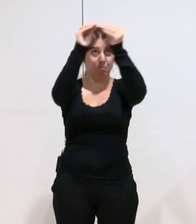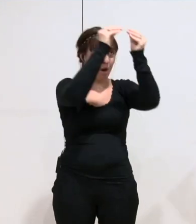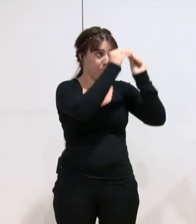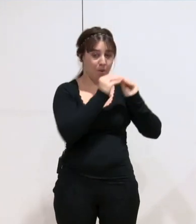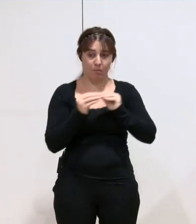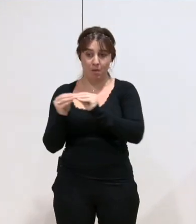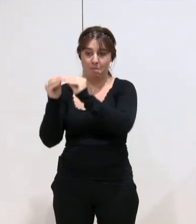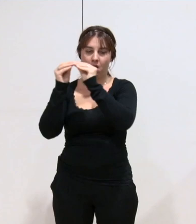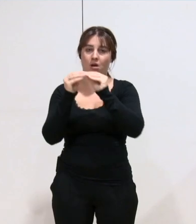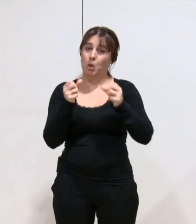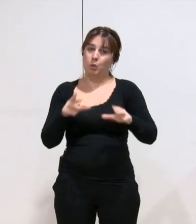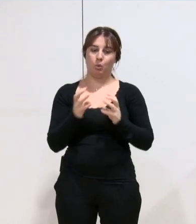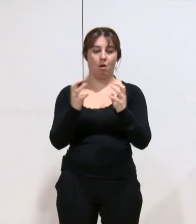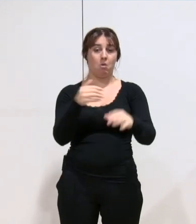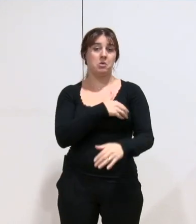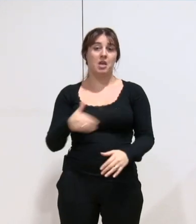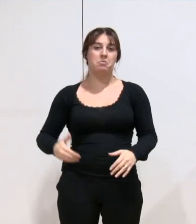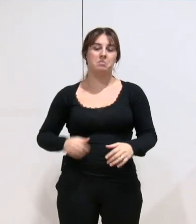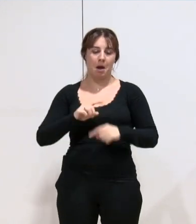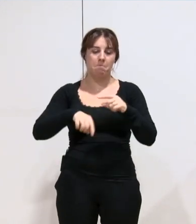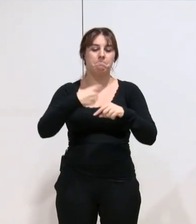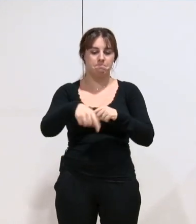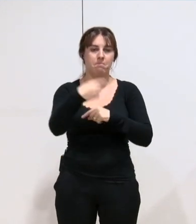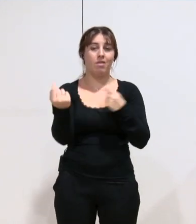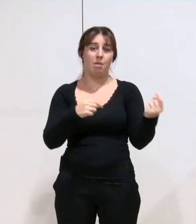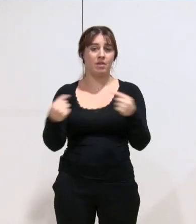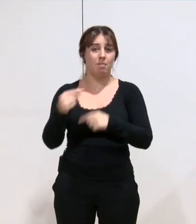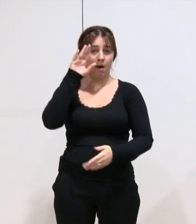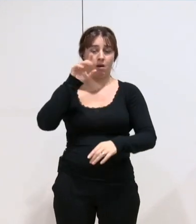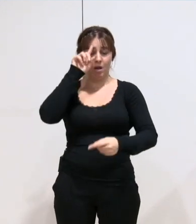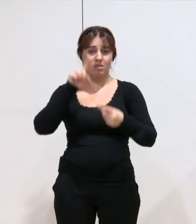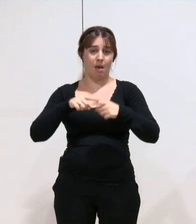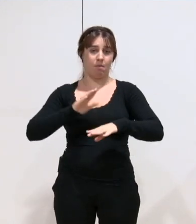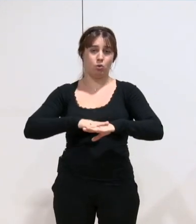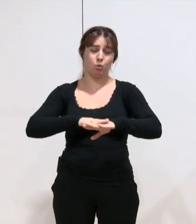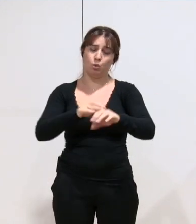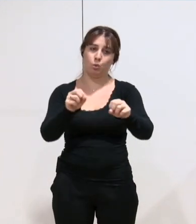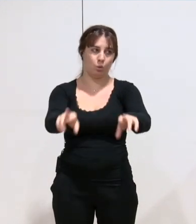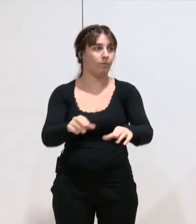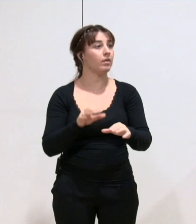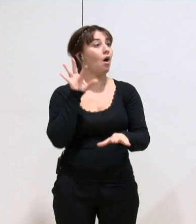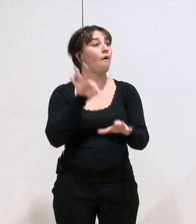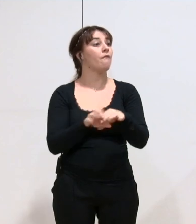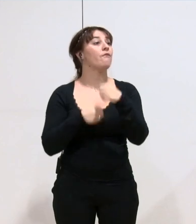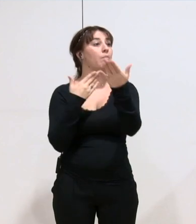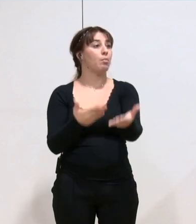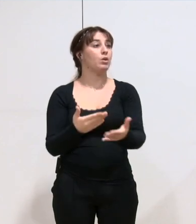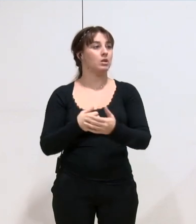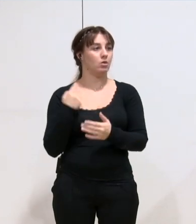nul doute que ce conseil municipal aura l'occasion de refaire des débats à ce sujet. Je mets aux voix cette délibération numéro 18.